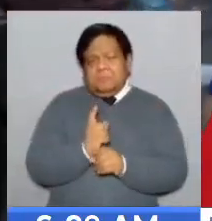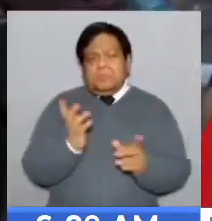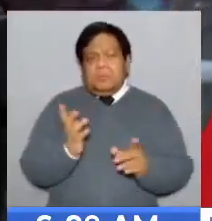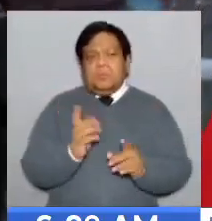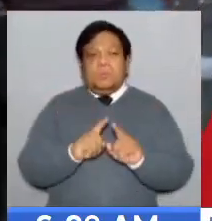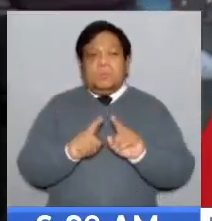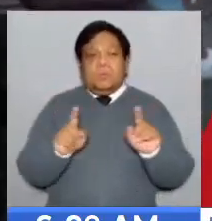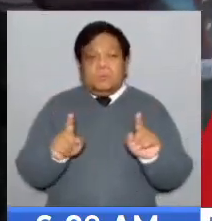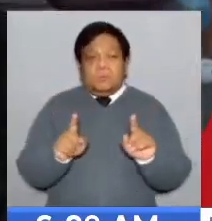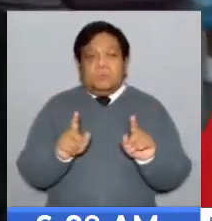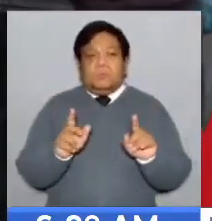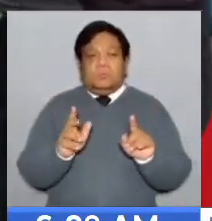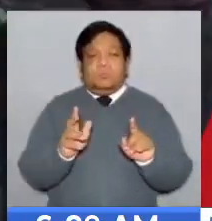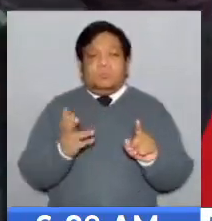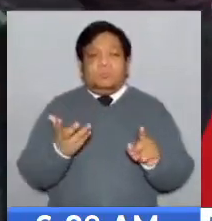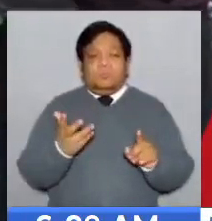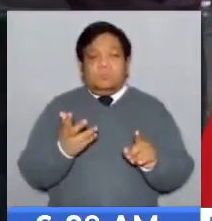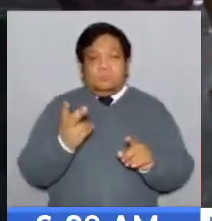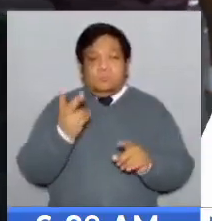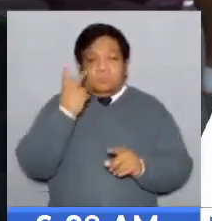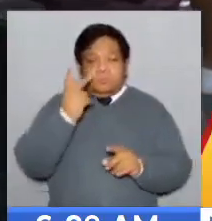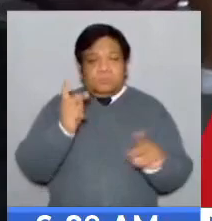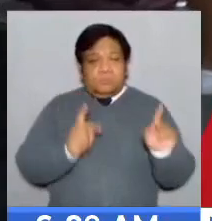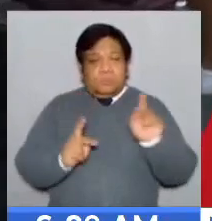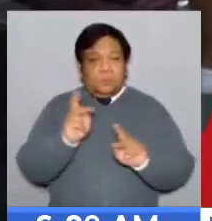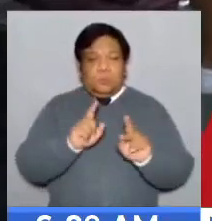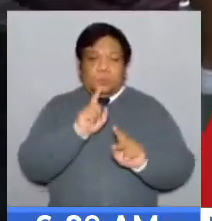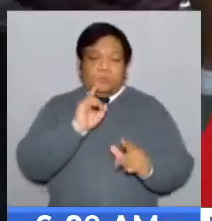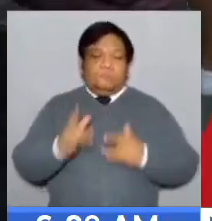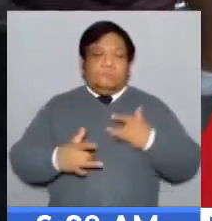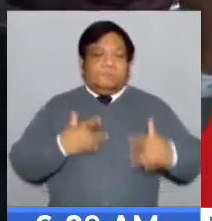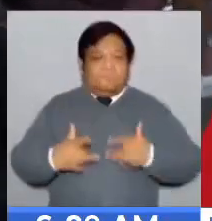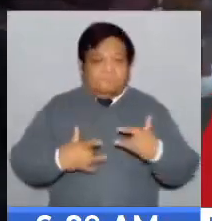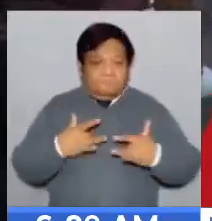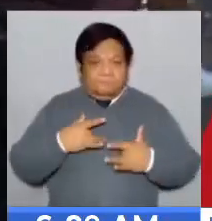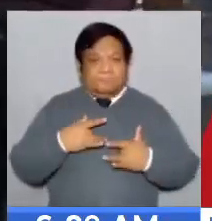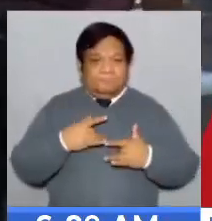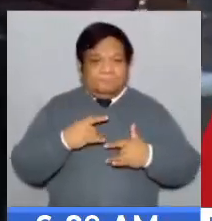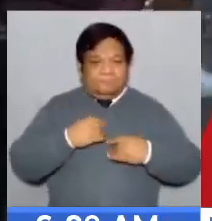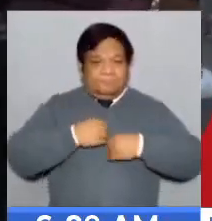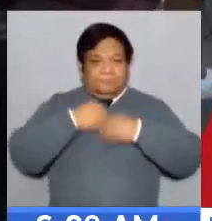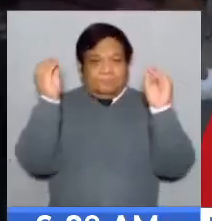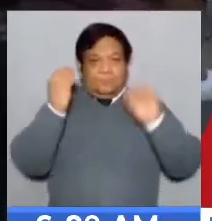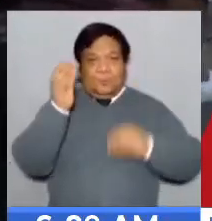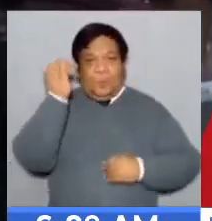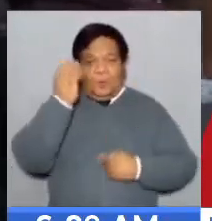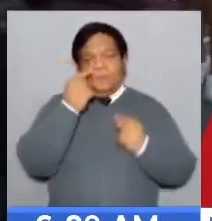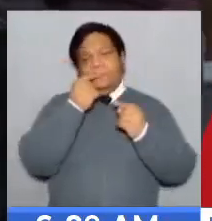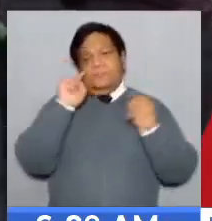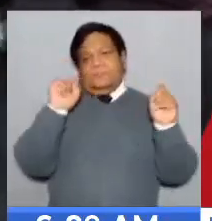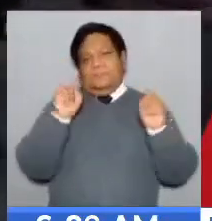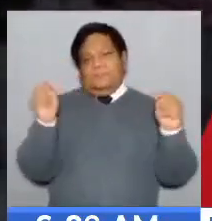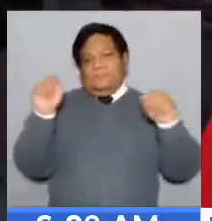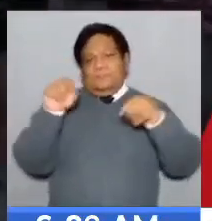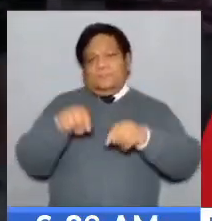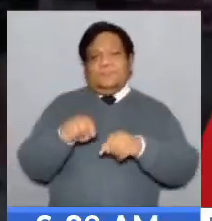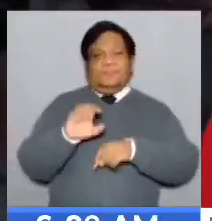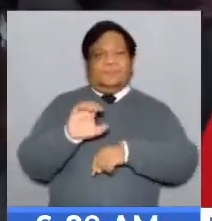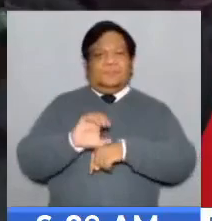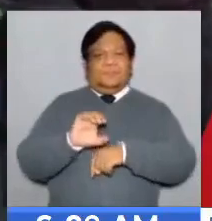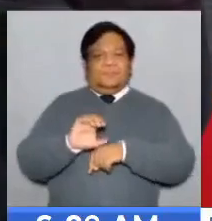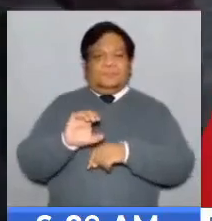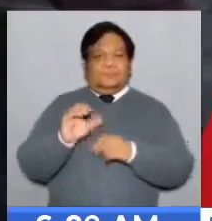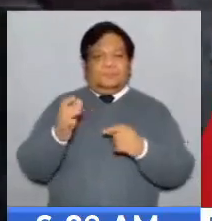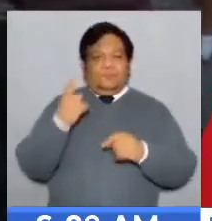mukha, yung matinding saya dahil kahit pa paano ay nakadalo na sila sa simbang gabi. So ayan, nagbibigay na ho